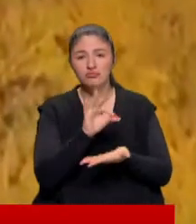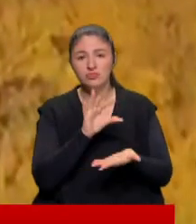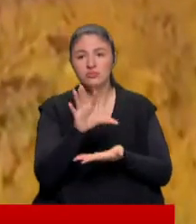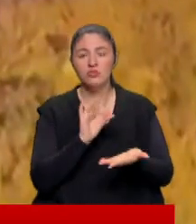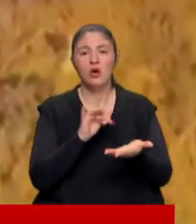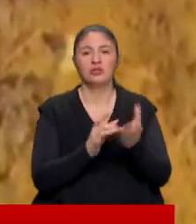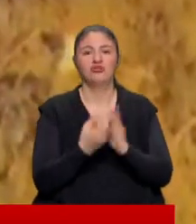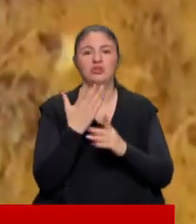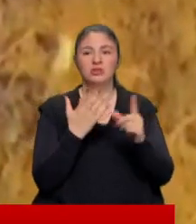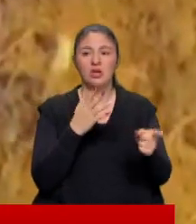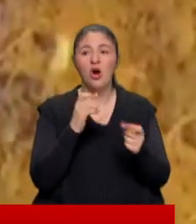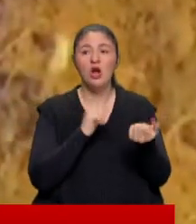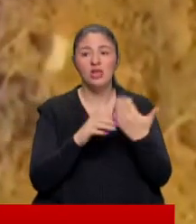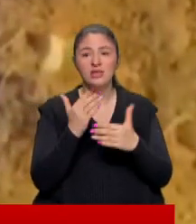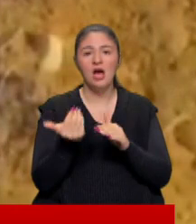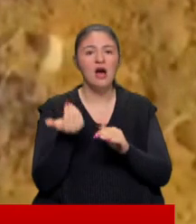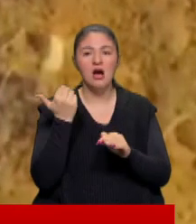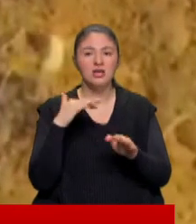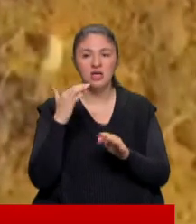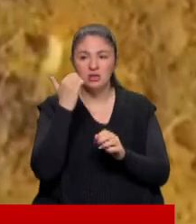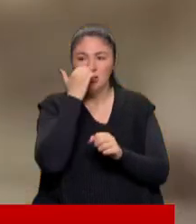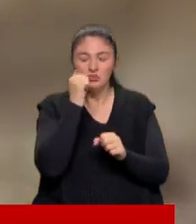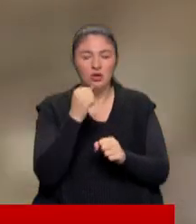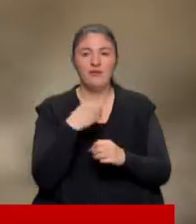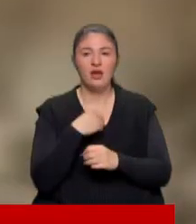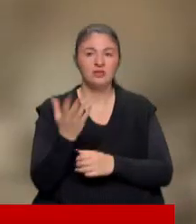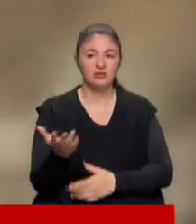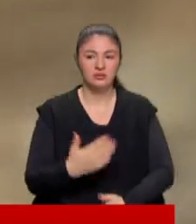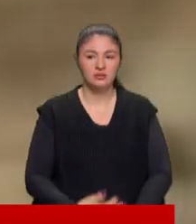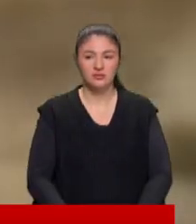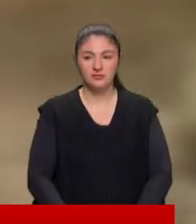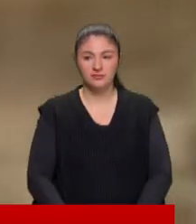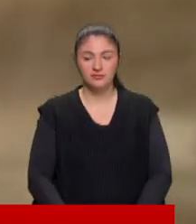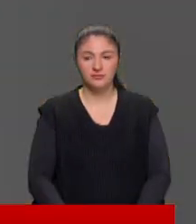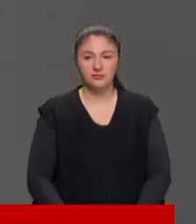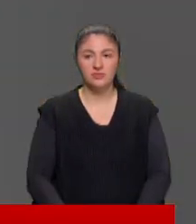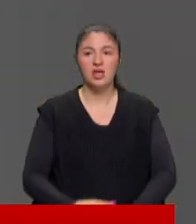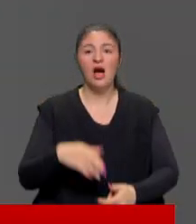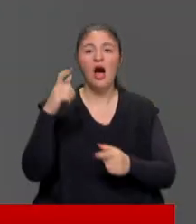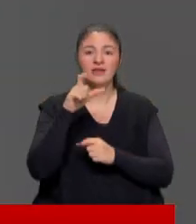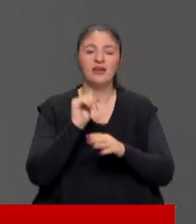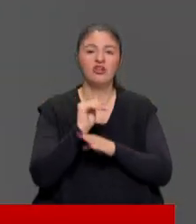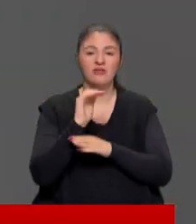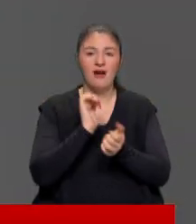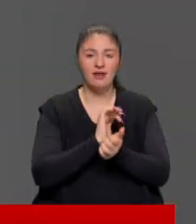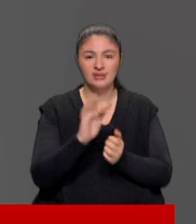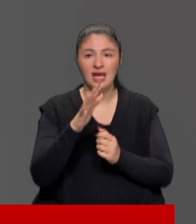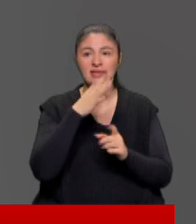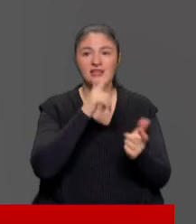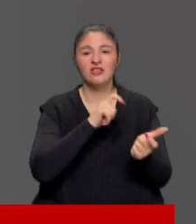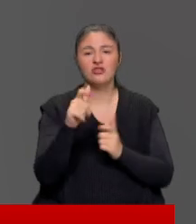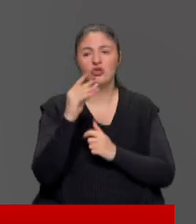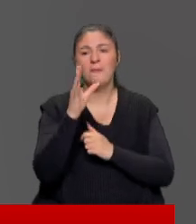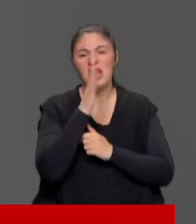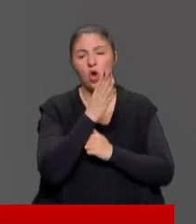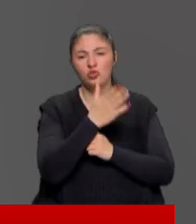çekilmesiyle ortaya çıktı. Olayın perde arkası kan dondurdu. Aydın'da yaşayan ailesi Denizli'ye